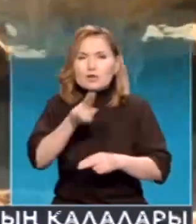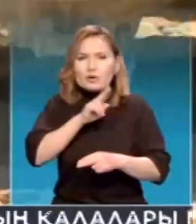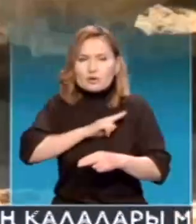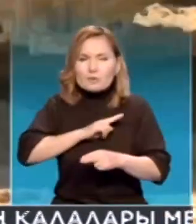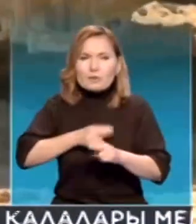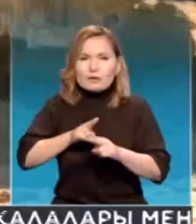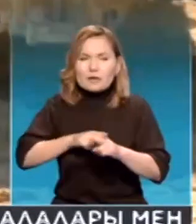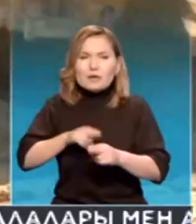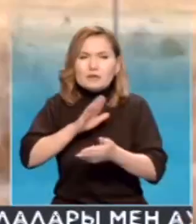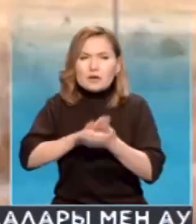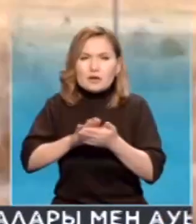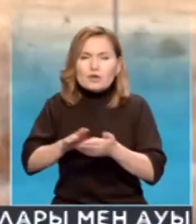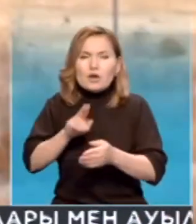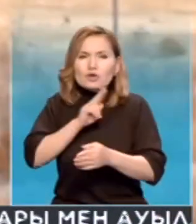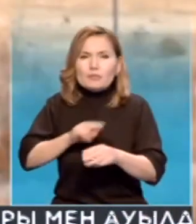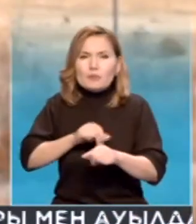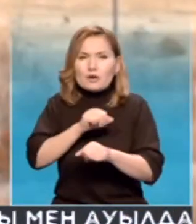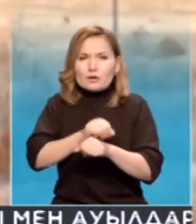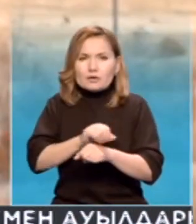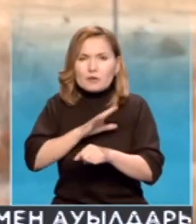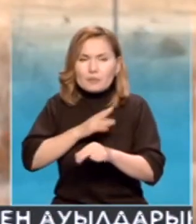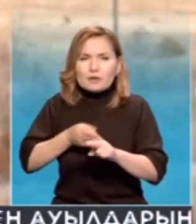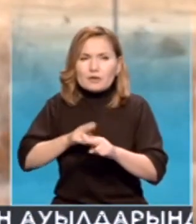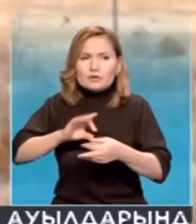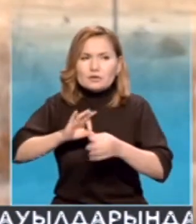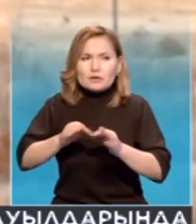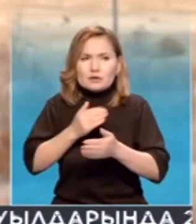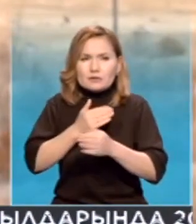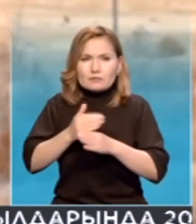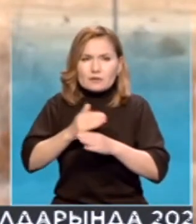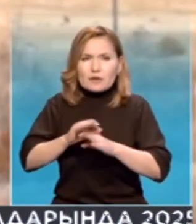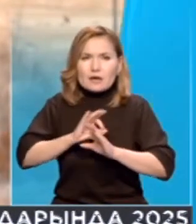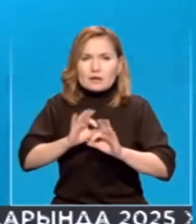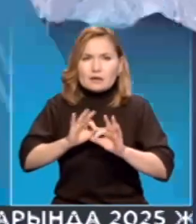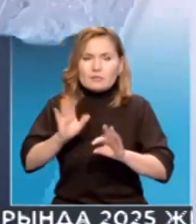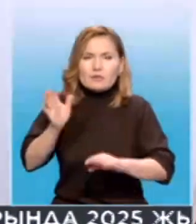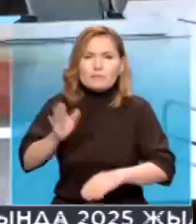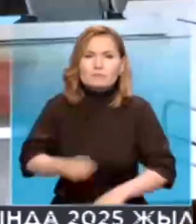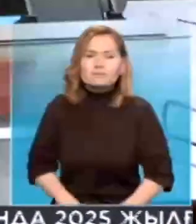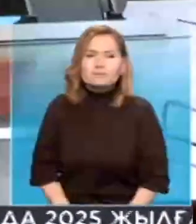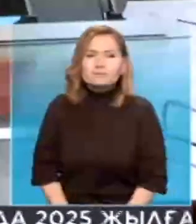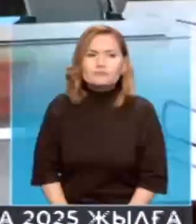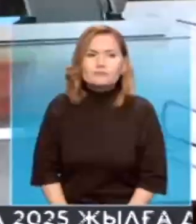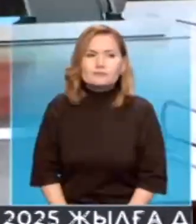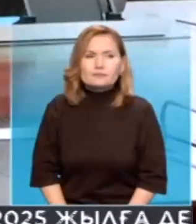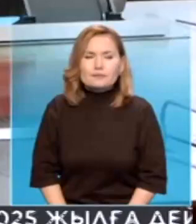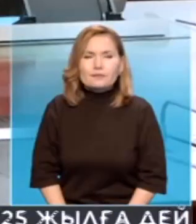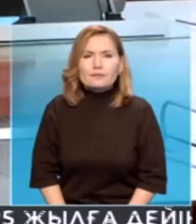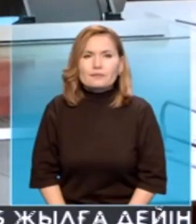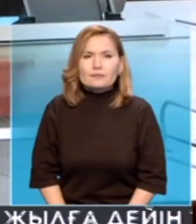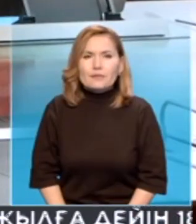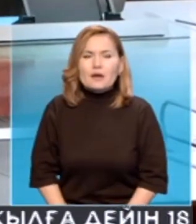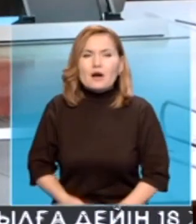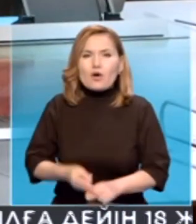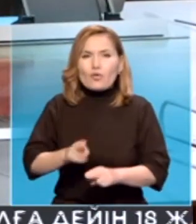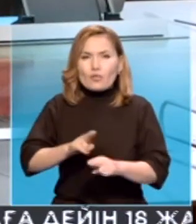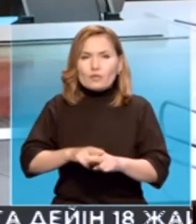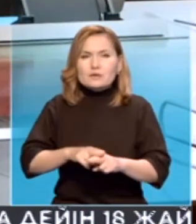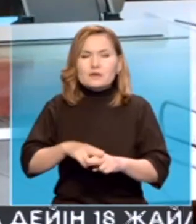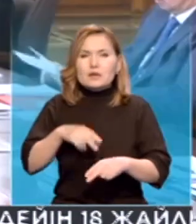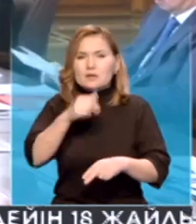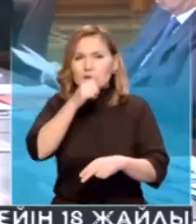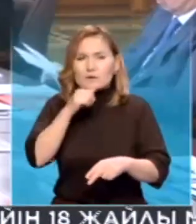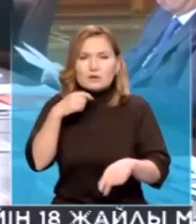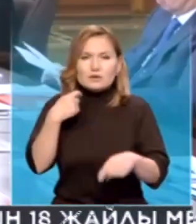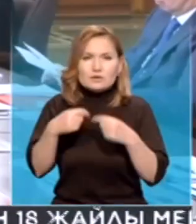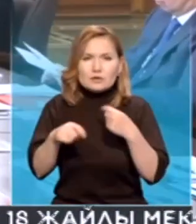неге тоқтап қалды? Бұл туралы мен Аягөз Оралбайқызы тарқатып айтамын. Алып сату мен қолдан жасалған тапшылыққа жол бермеу